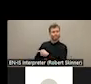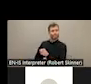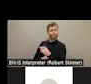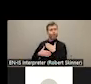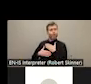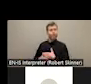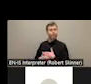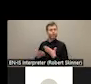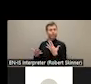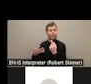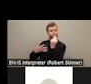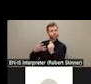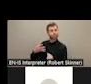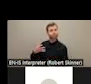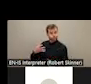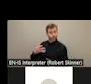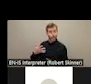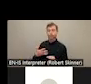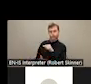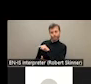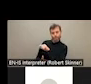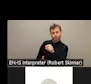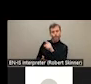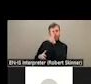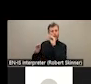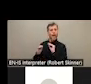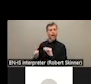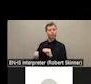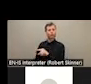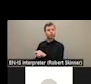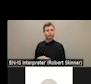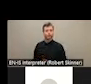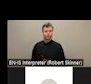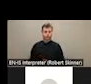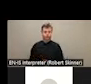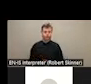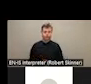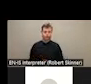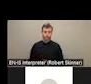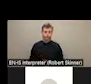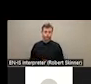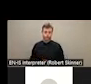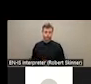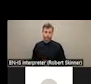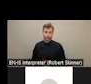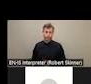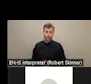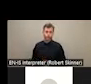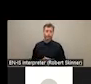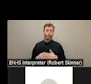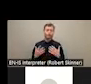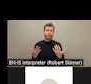domaine éducatif puissent être pris en compte. Et quelle est la place de ces outils dans la promotion de l'inclusion des